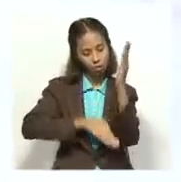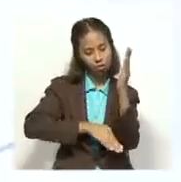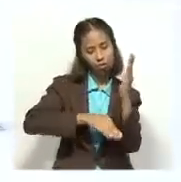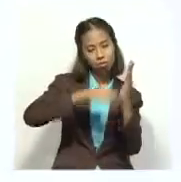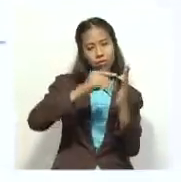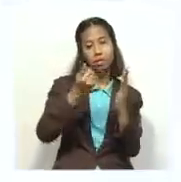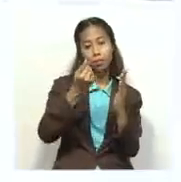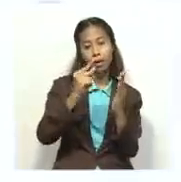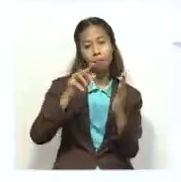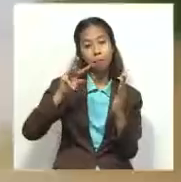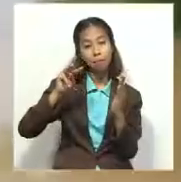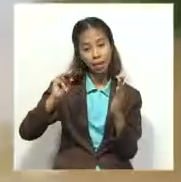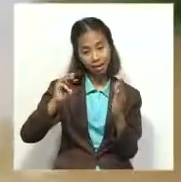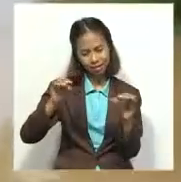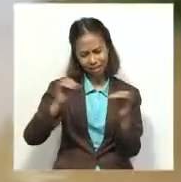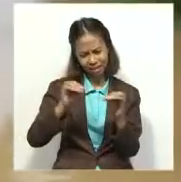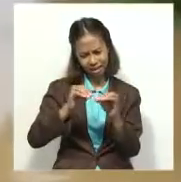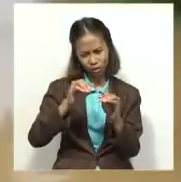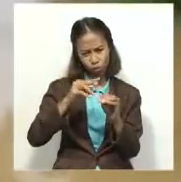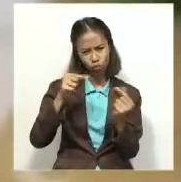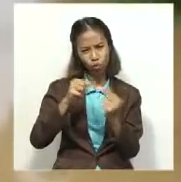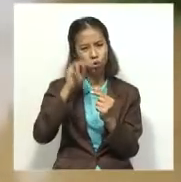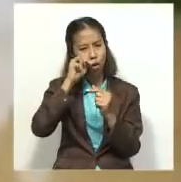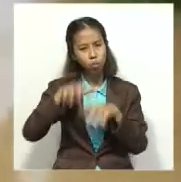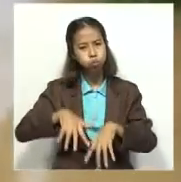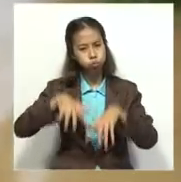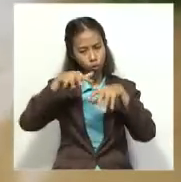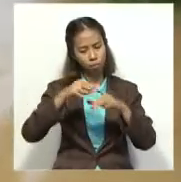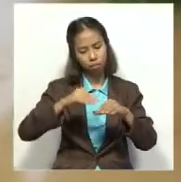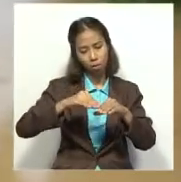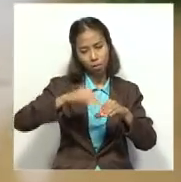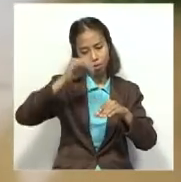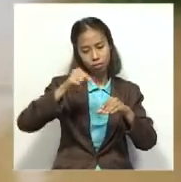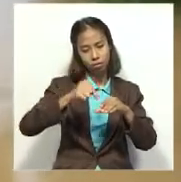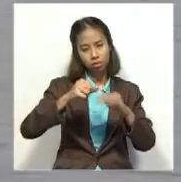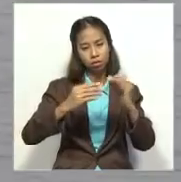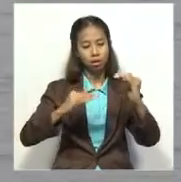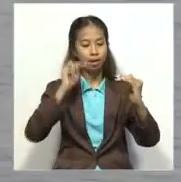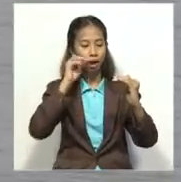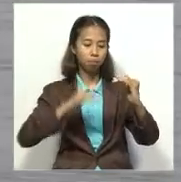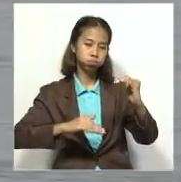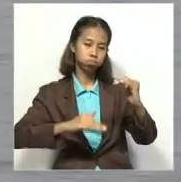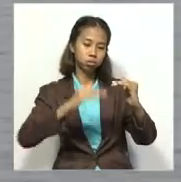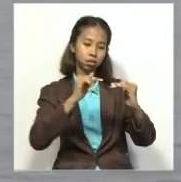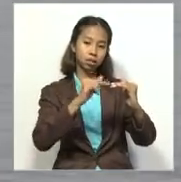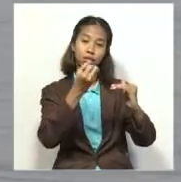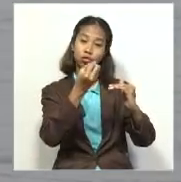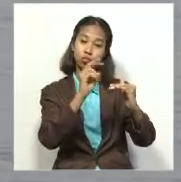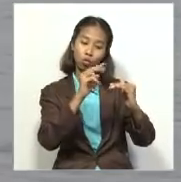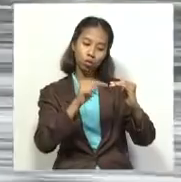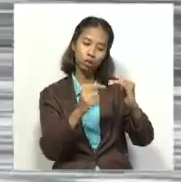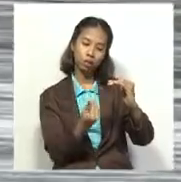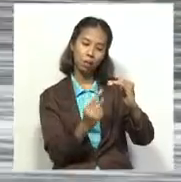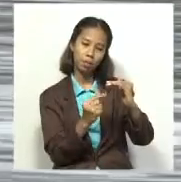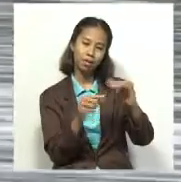ตร67เซนติเมตรใกล้จุดวิกฤตน้ำท่วมที่ระดับ12เมตรแล้วนะคะที่จังหวัดอุบลราชธานีที่อำเ